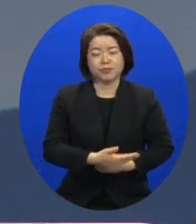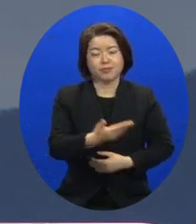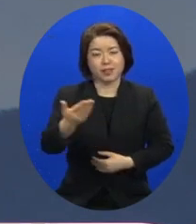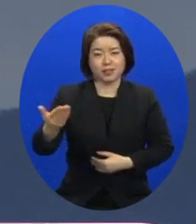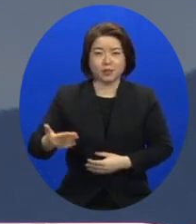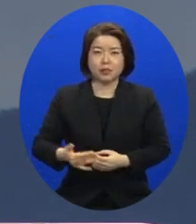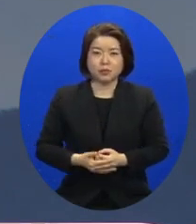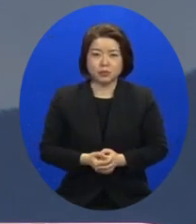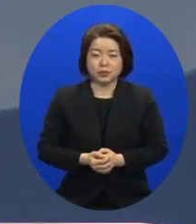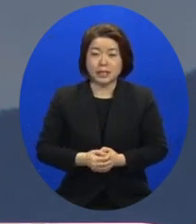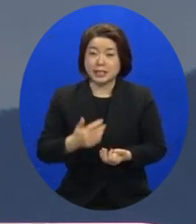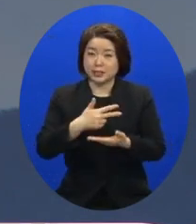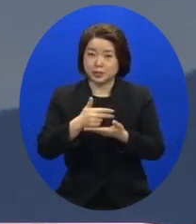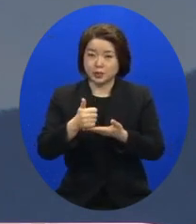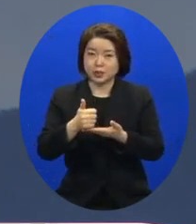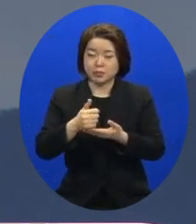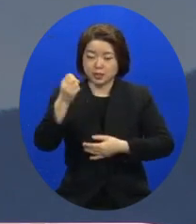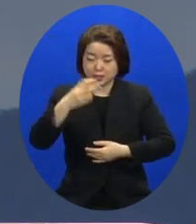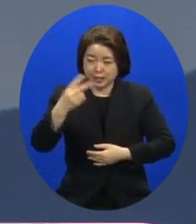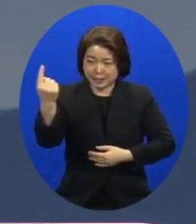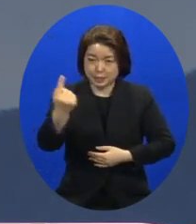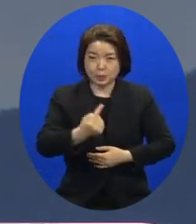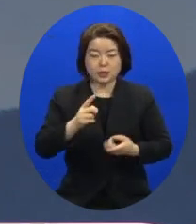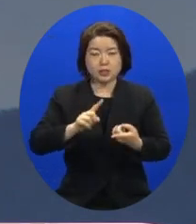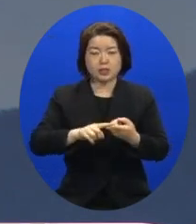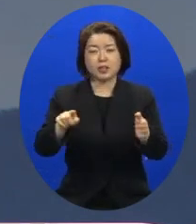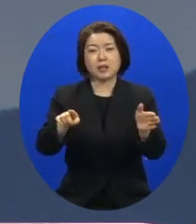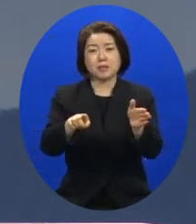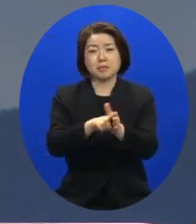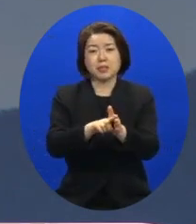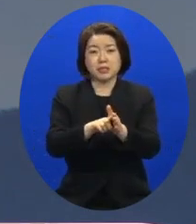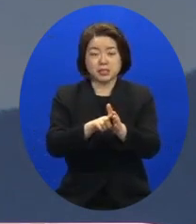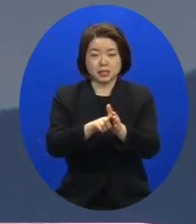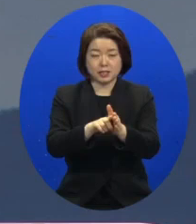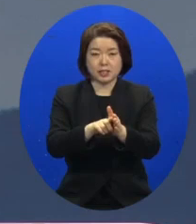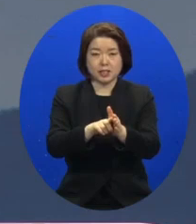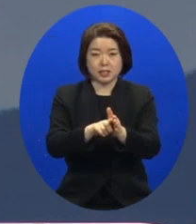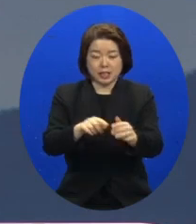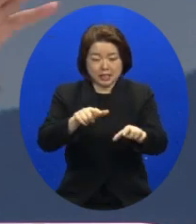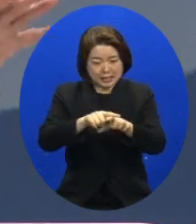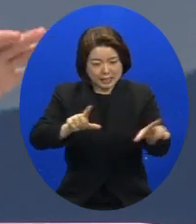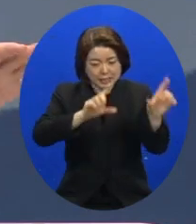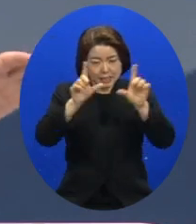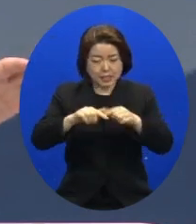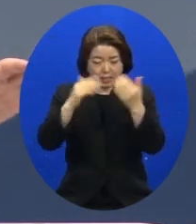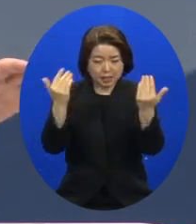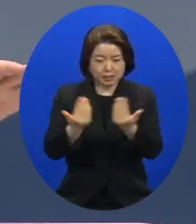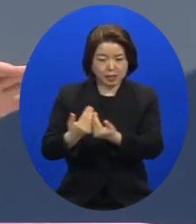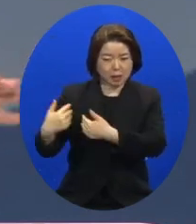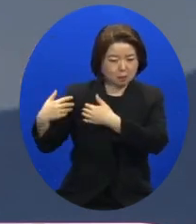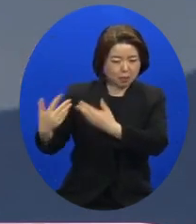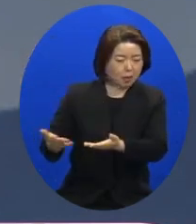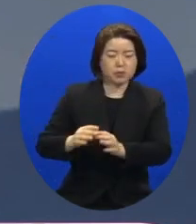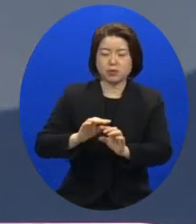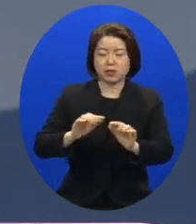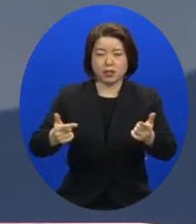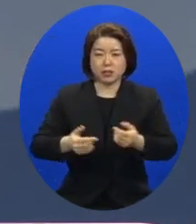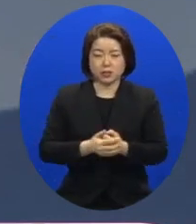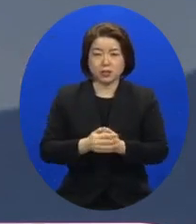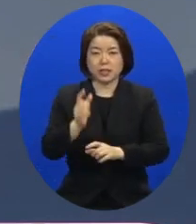여러분, 주님이 다시 오시는 것을 믿는 신앙은 일상생활을 다 포기하는 거 아닙니다.